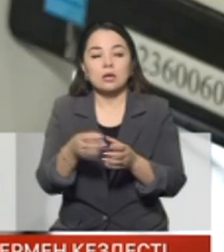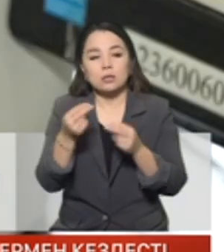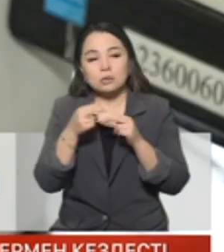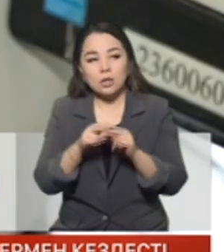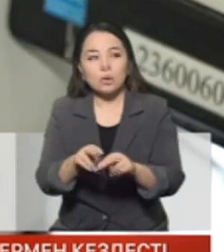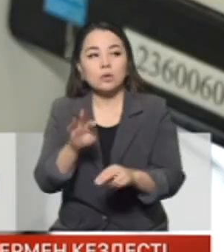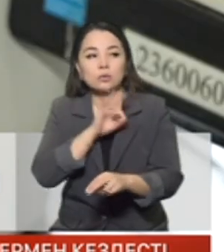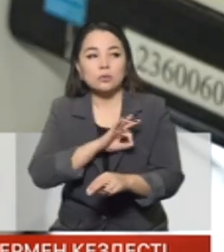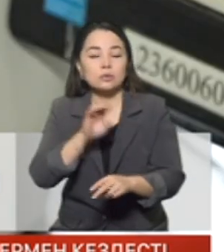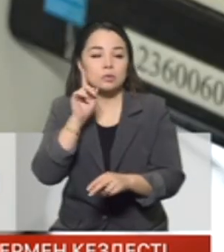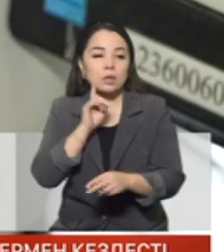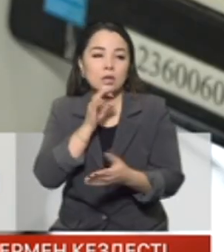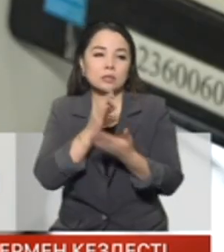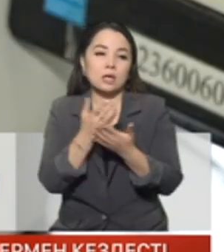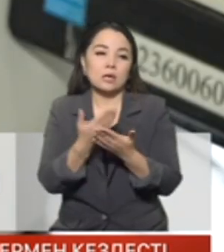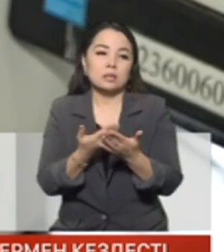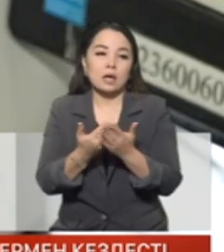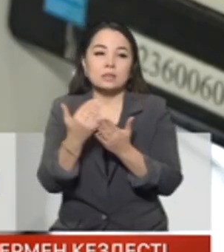қол жеткізудің тәртібі айтылды.